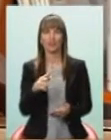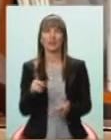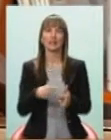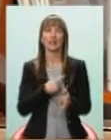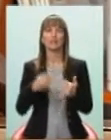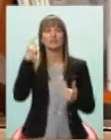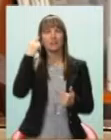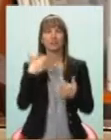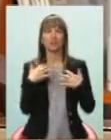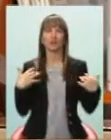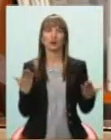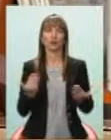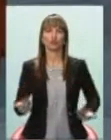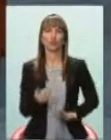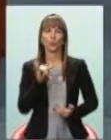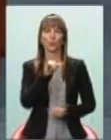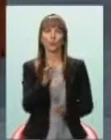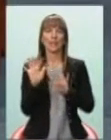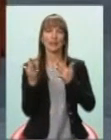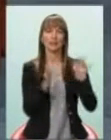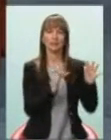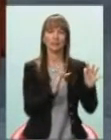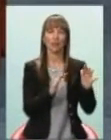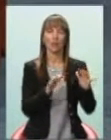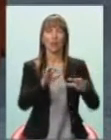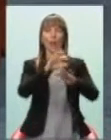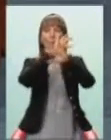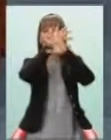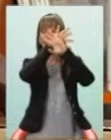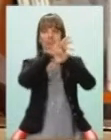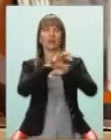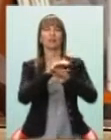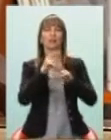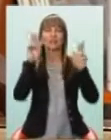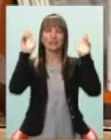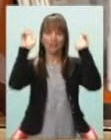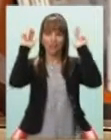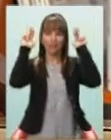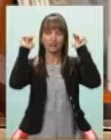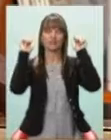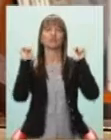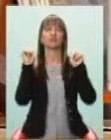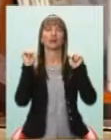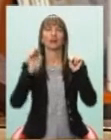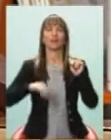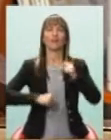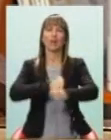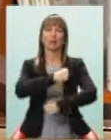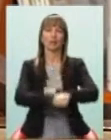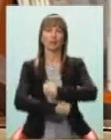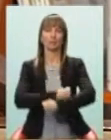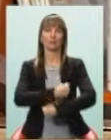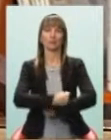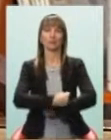можливо, знаєш тваринок, які живуть у лісі? Олені, заяць, потім